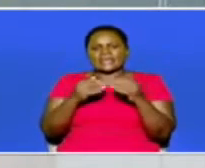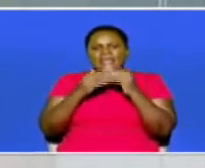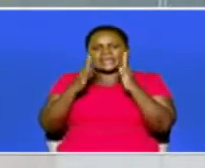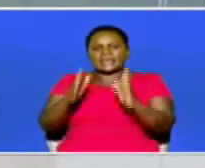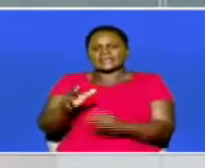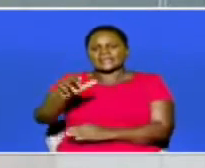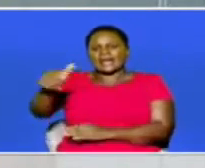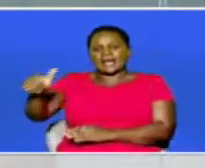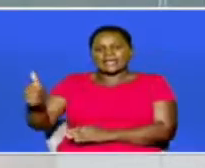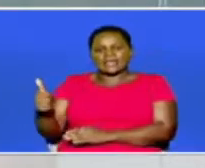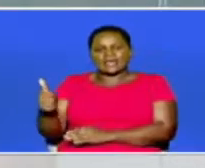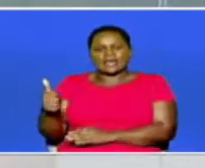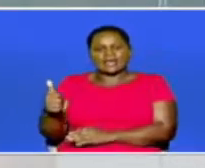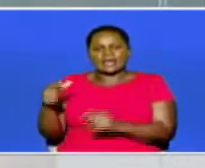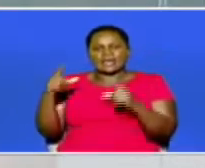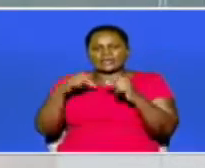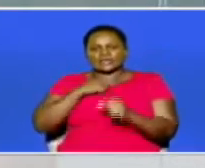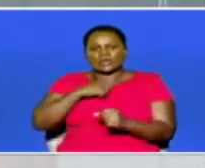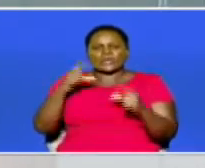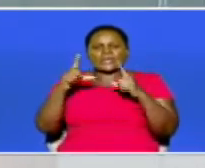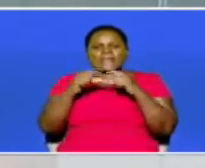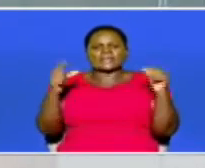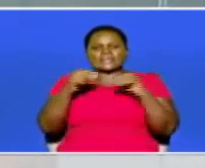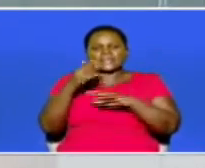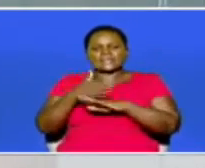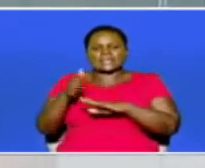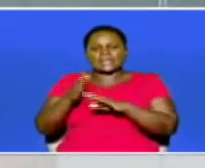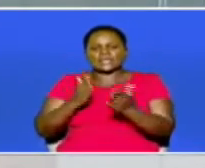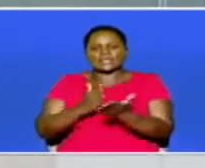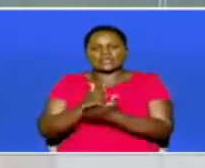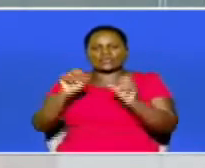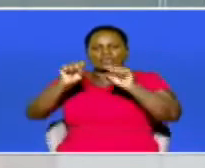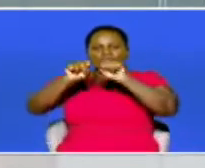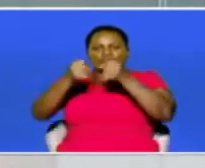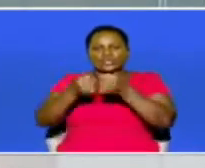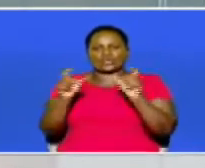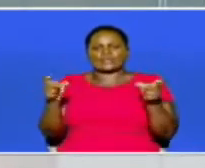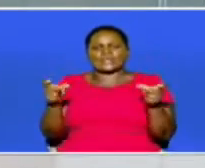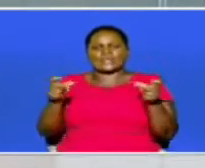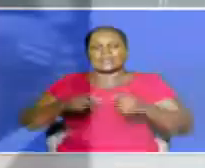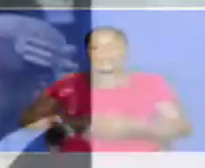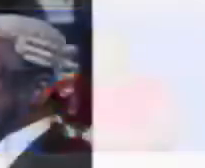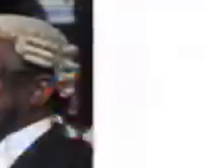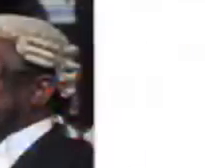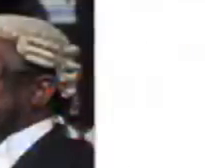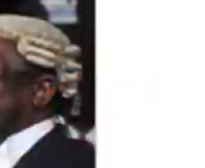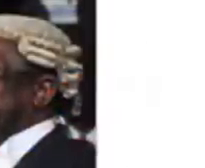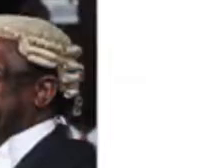viongozi wengine ambao wametuma risala zao za rambirambi kupitia mitandao ya kijamii.